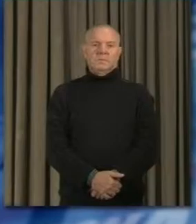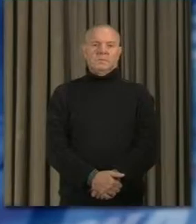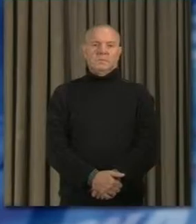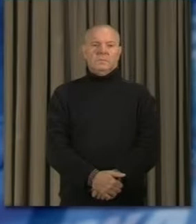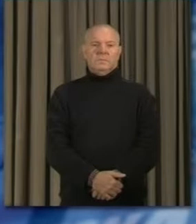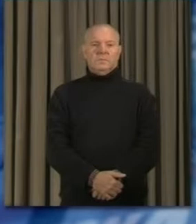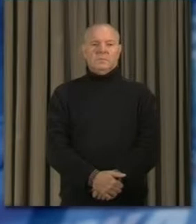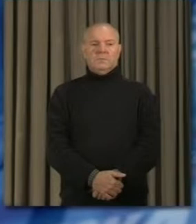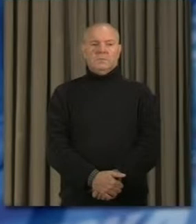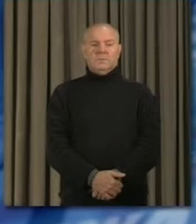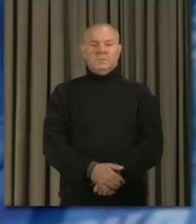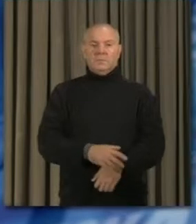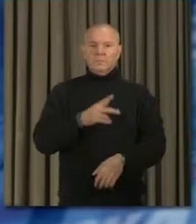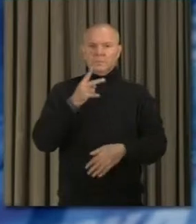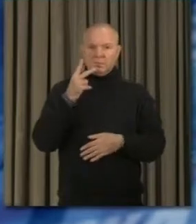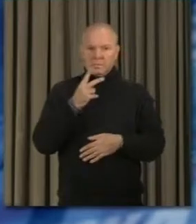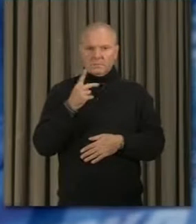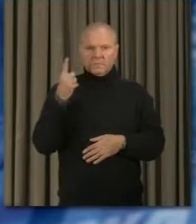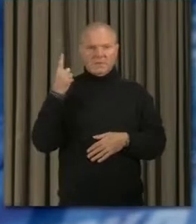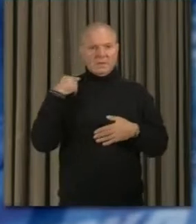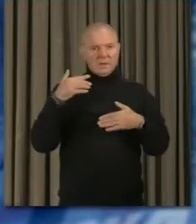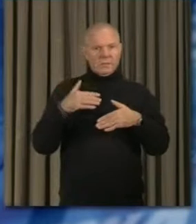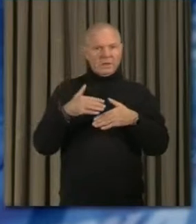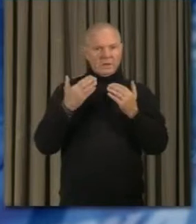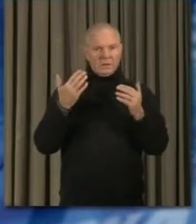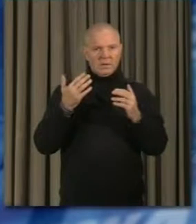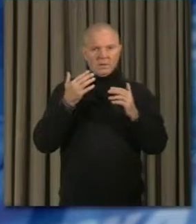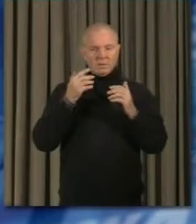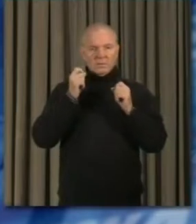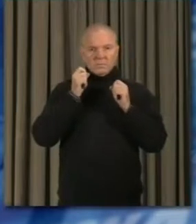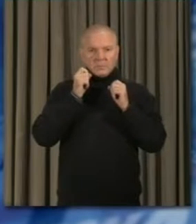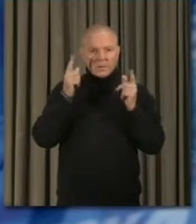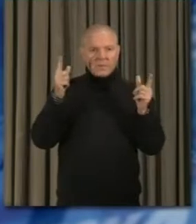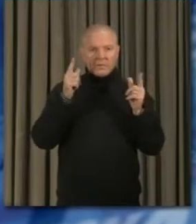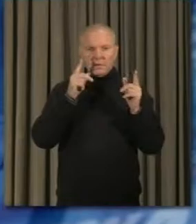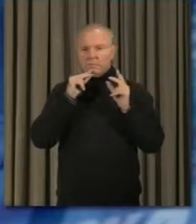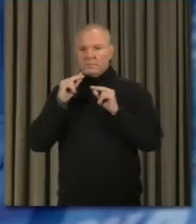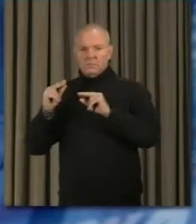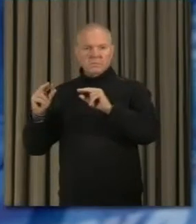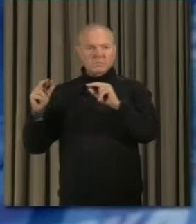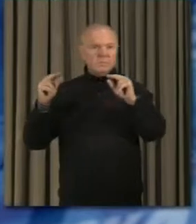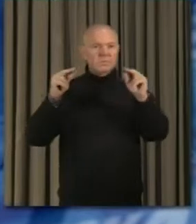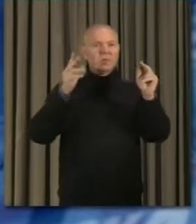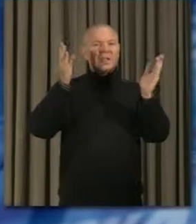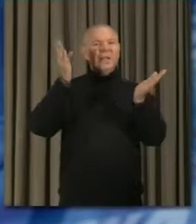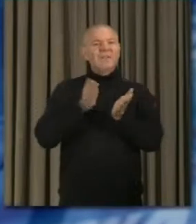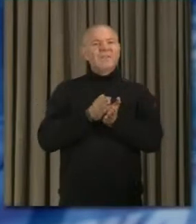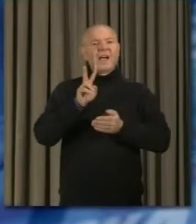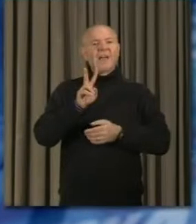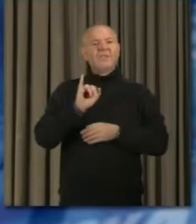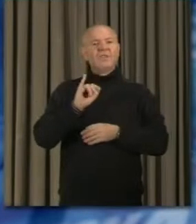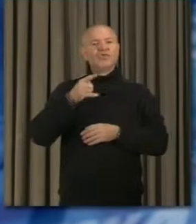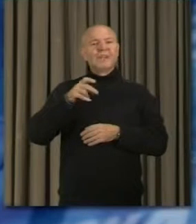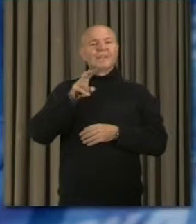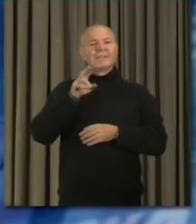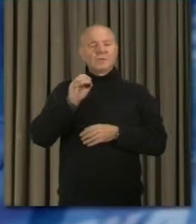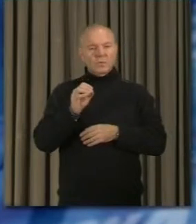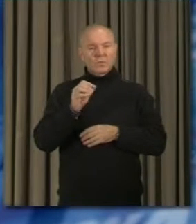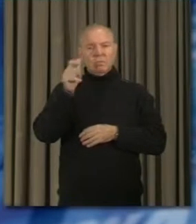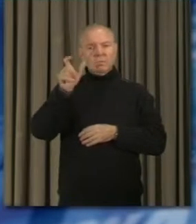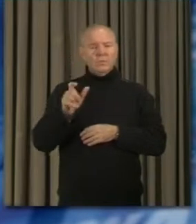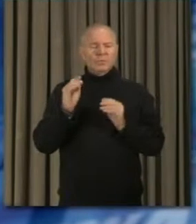La notizia è rimbalzata ieri mattina di paese in paese, destando sconcerto e cordoglio in tutta la Valle Vigezzo. Morto un giovane padre di